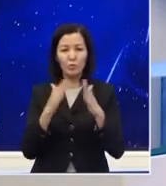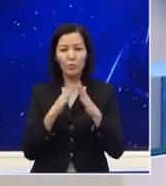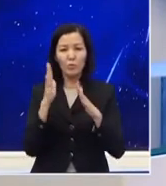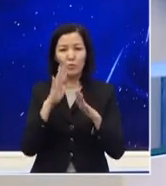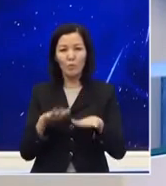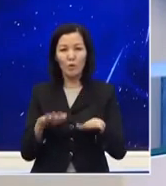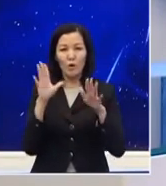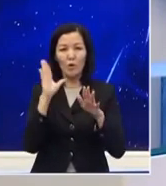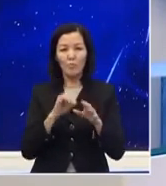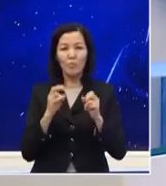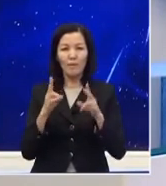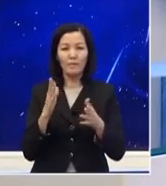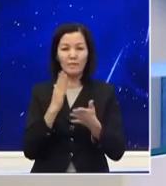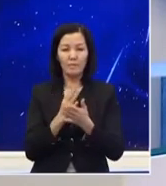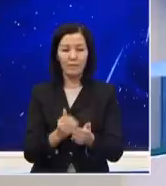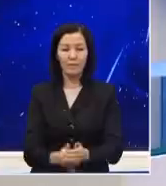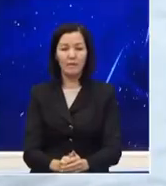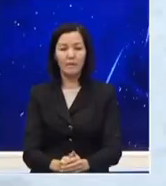қаупі құттарын қашырған.